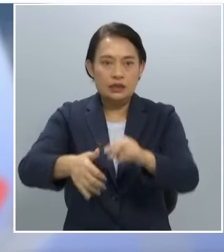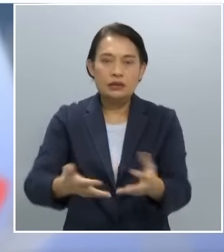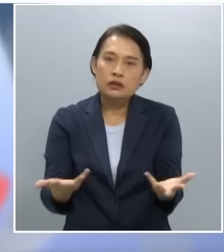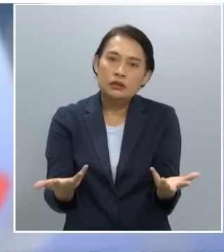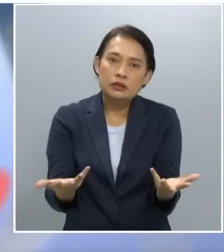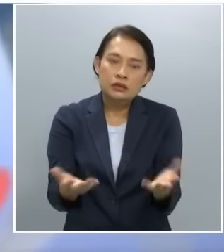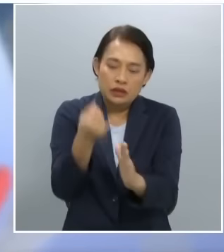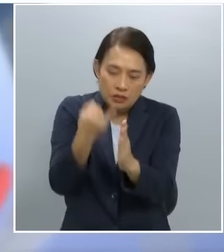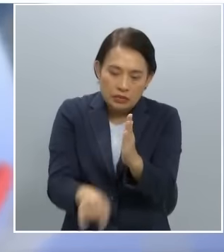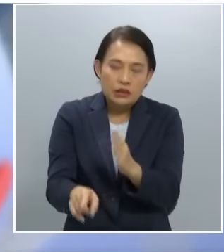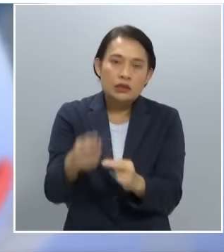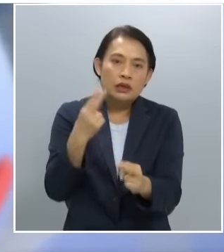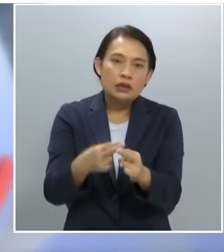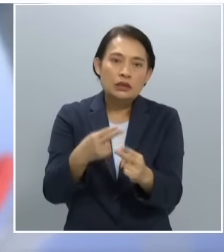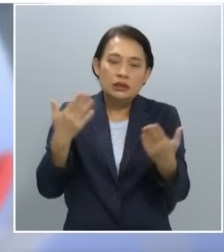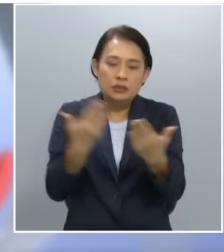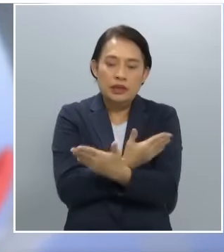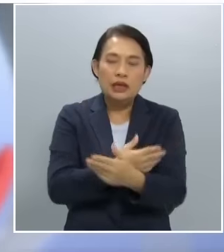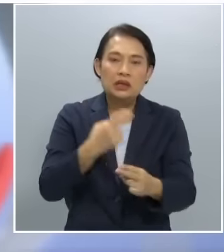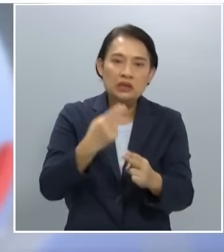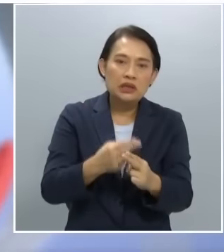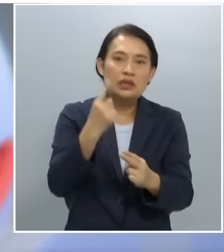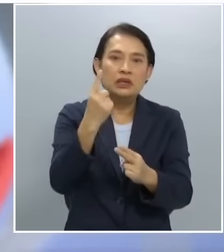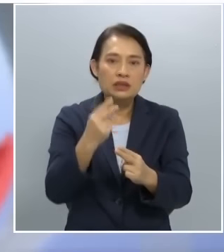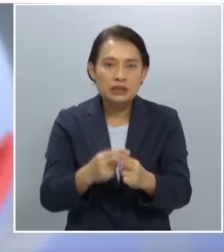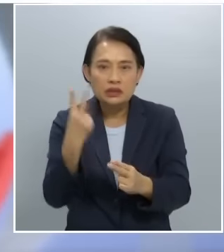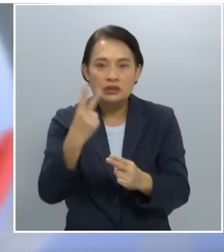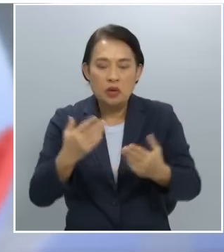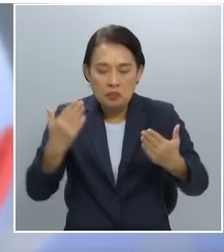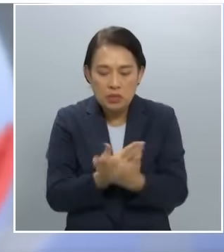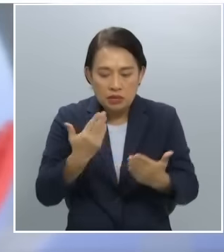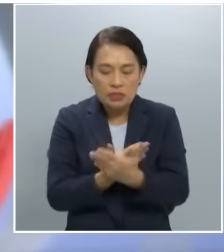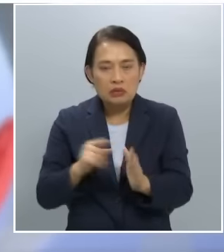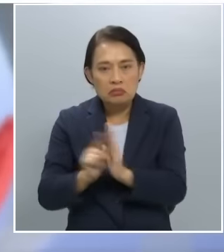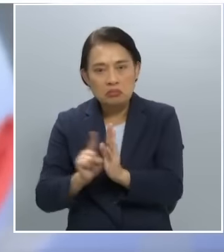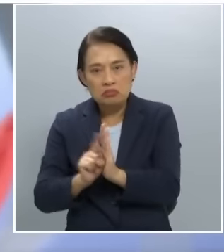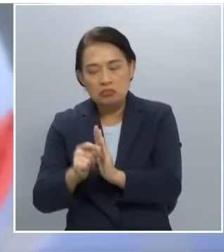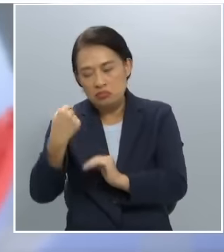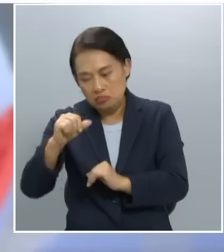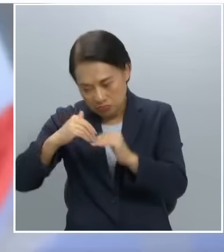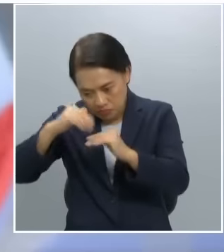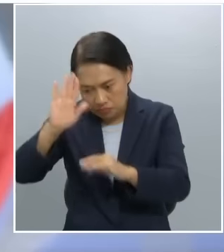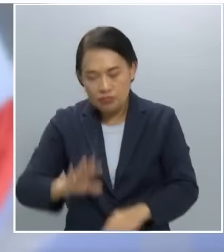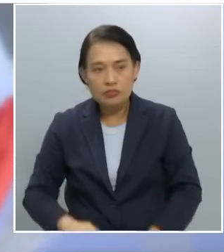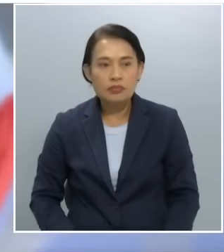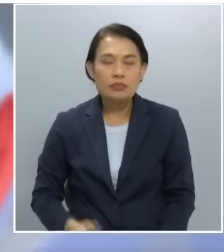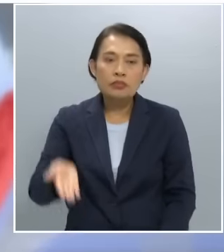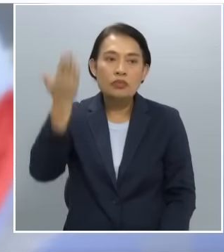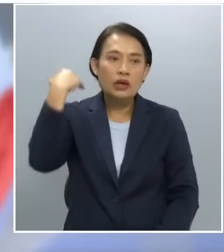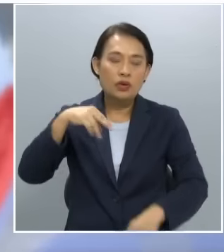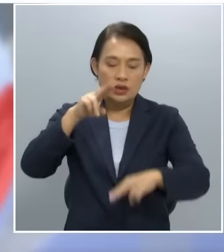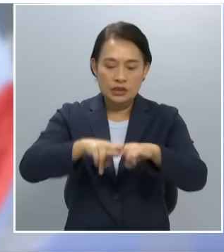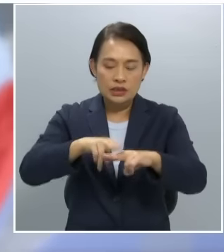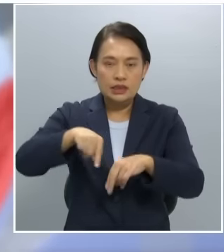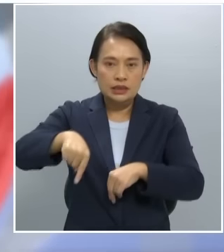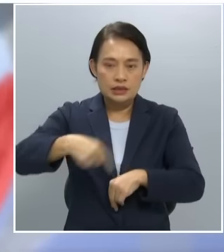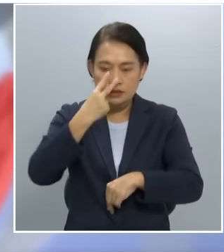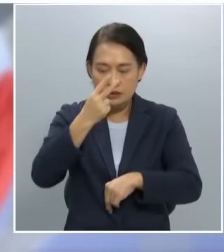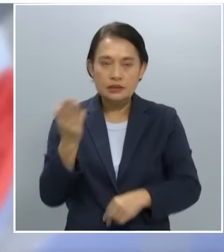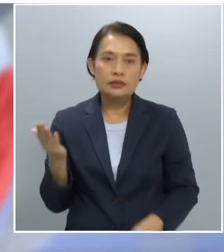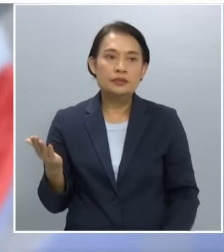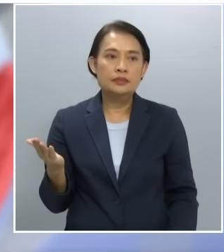อืชื่อมาเนี่ย 10กว่าครั้งค่ะวันนั้นเนี่ยนะฮะตอนที่ไปนั่งอยู่ในอ่ากองปราบเนี่ยเนี่ยฮะดูิ